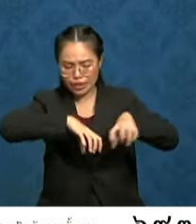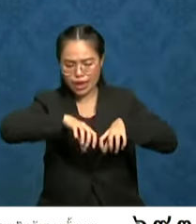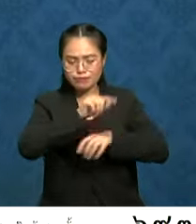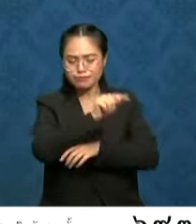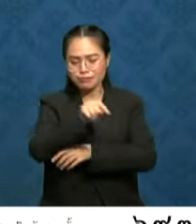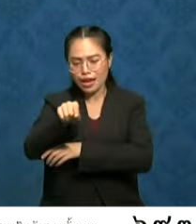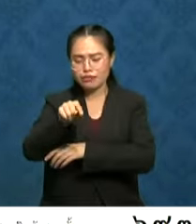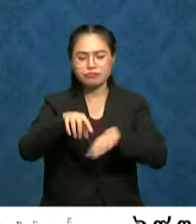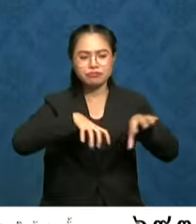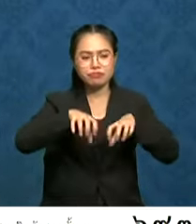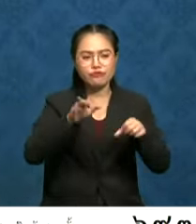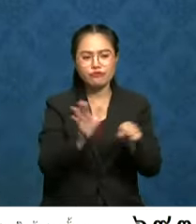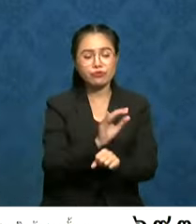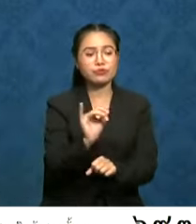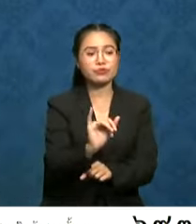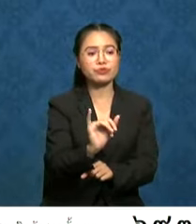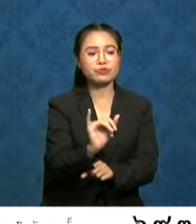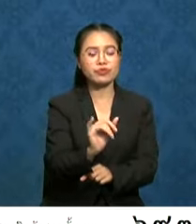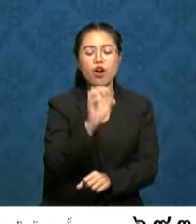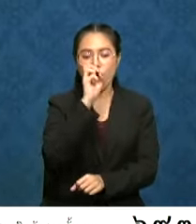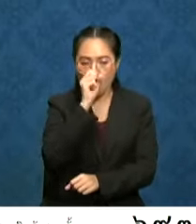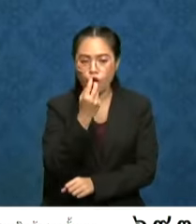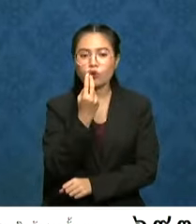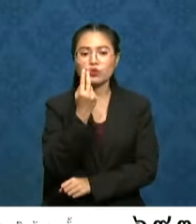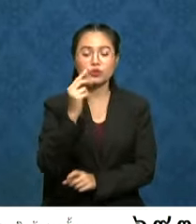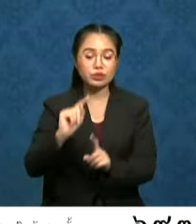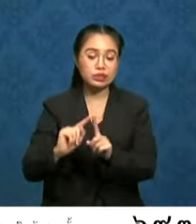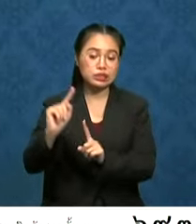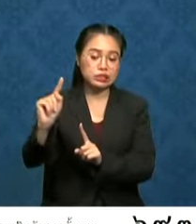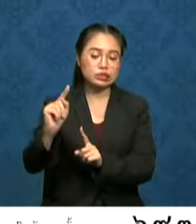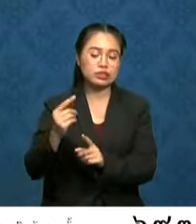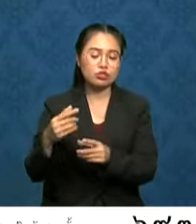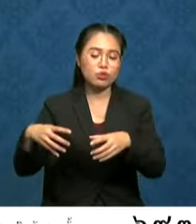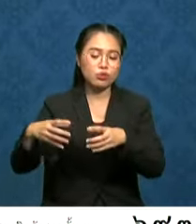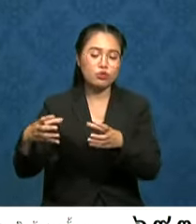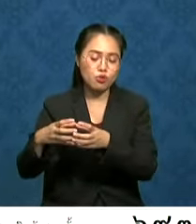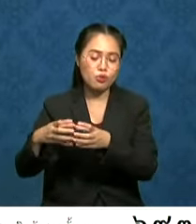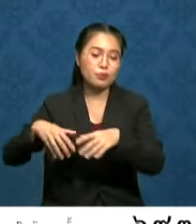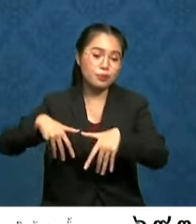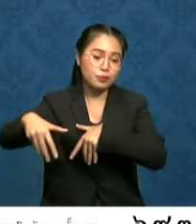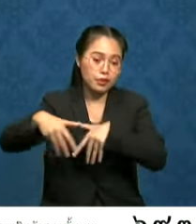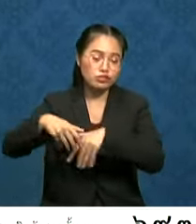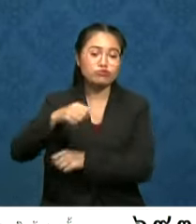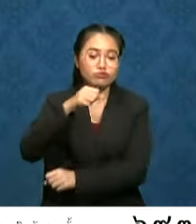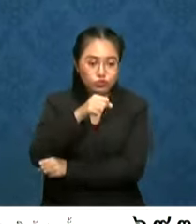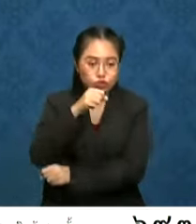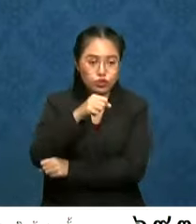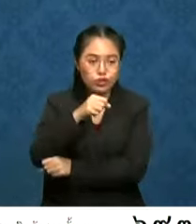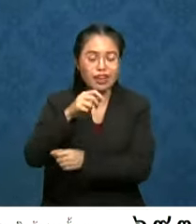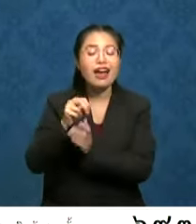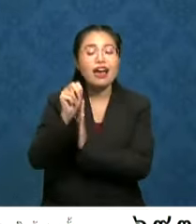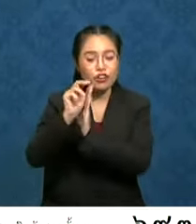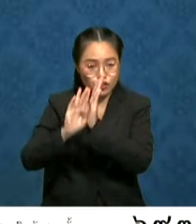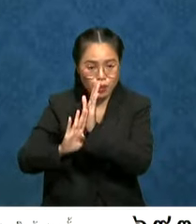ดินลองมาดูที่กลุ่มคนกลุ่มแรกครับในเรื่องของเงินใหม่ยังไม่เข้าหรือนโยบายดิจิตอลวอลเล็ตตอน